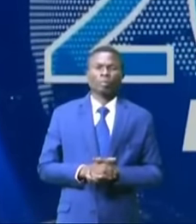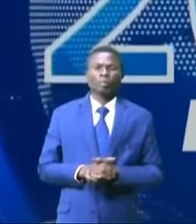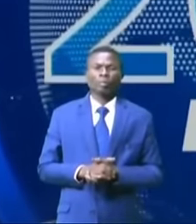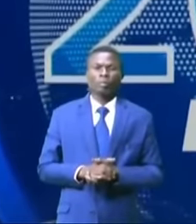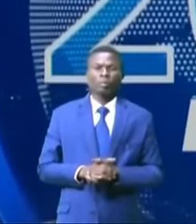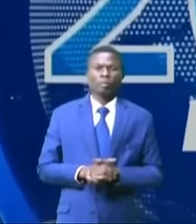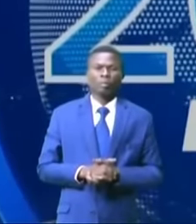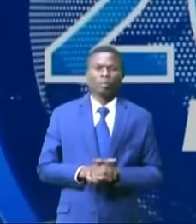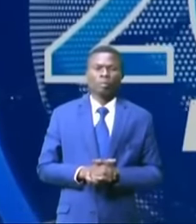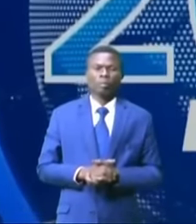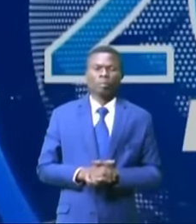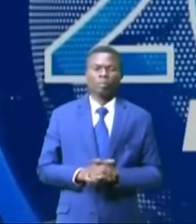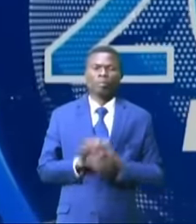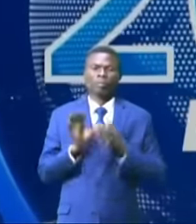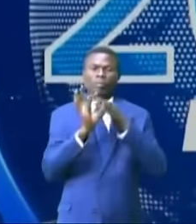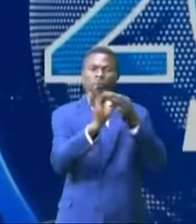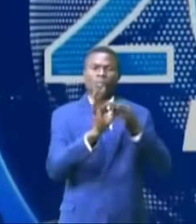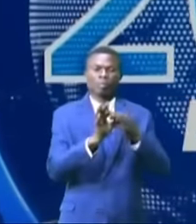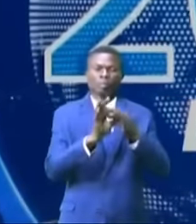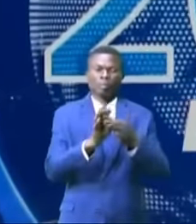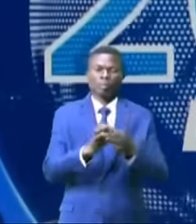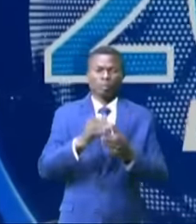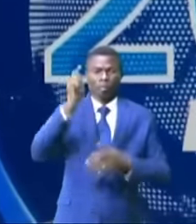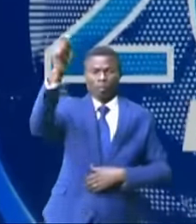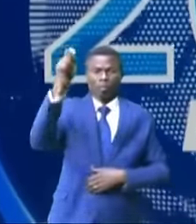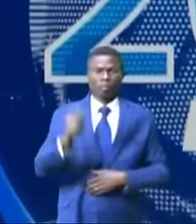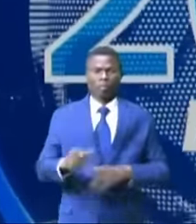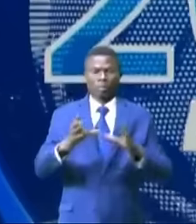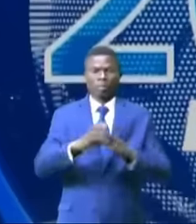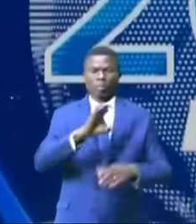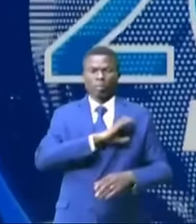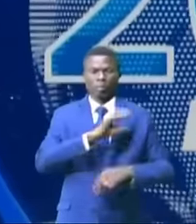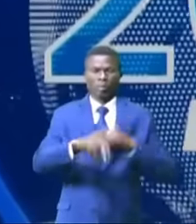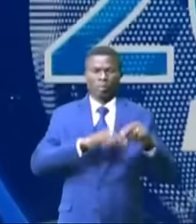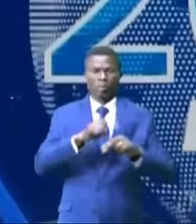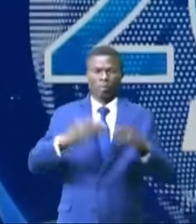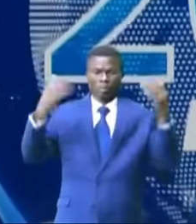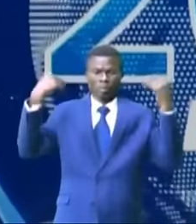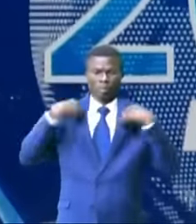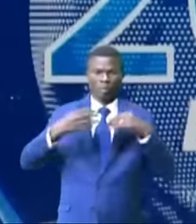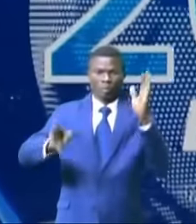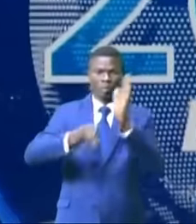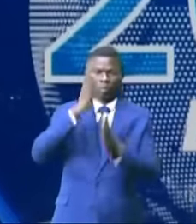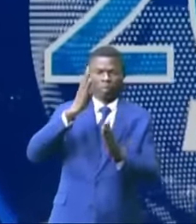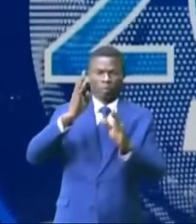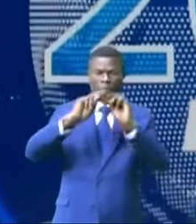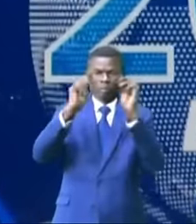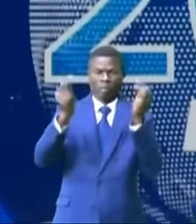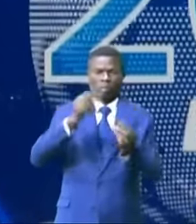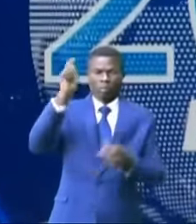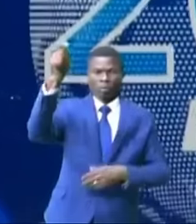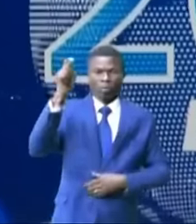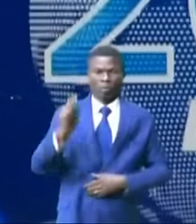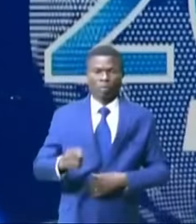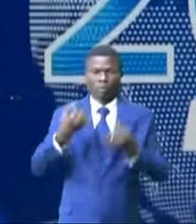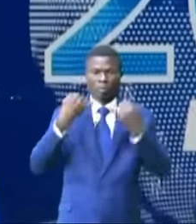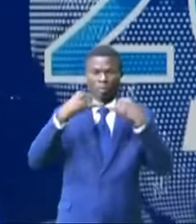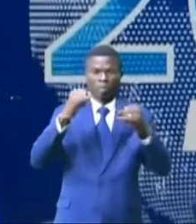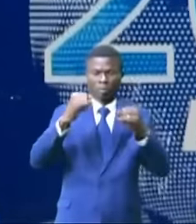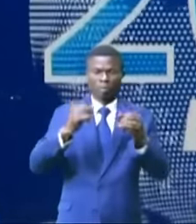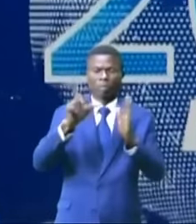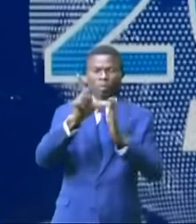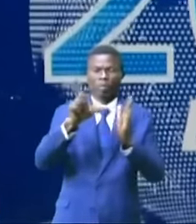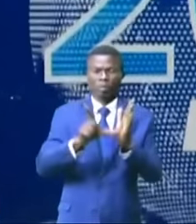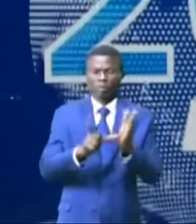Une parade mixte RDC Police Nationale Congolaise s'est tenue au Kankokolo. Le commandant de la 14e région militaire a rappelé certains